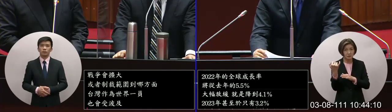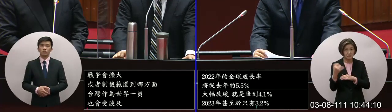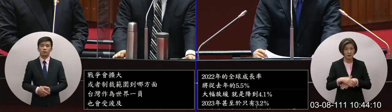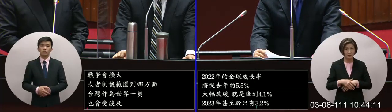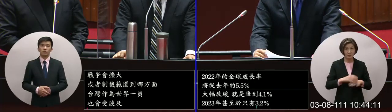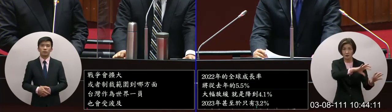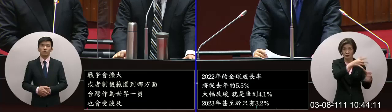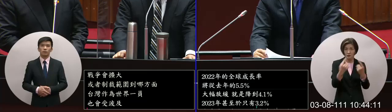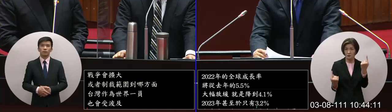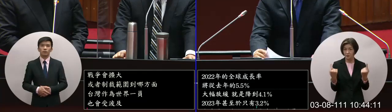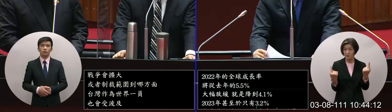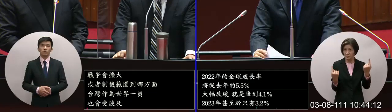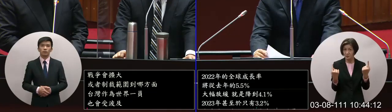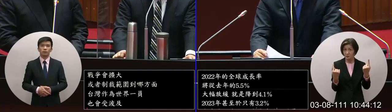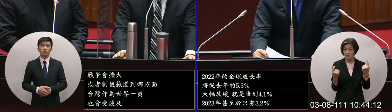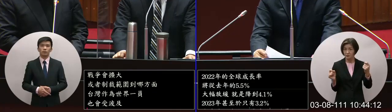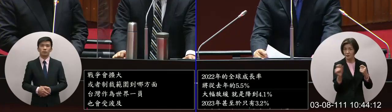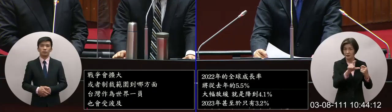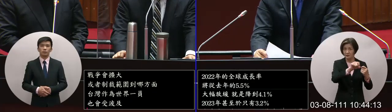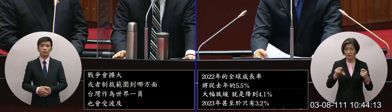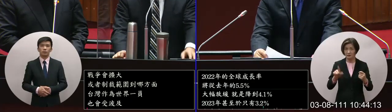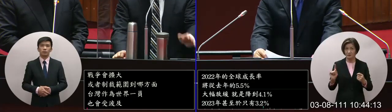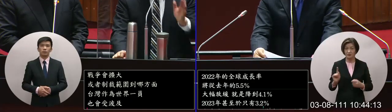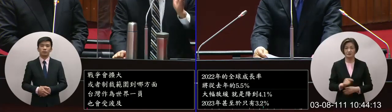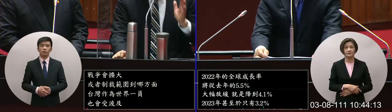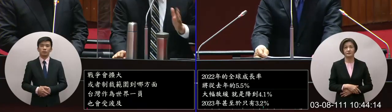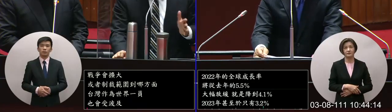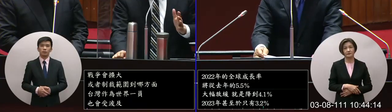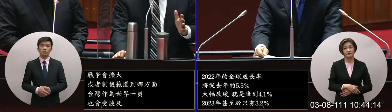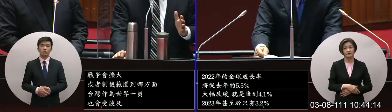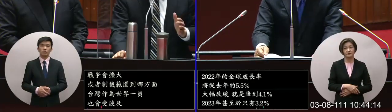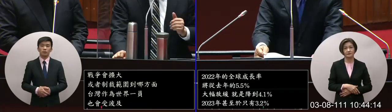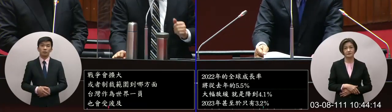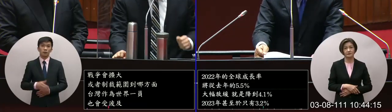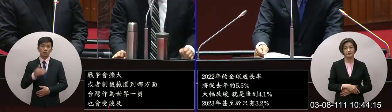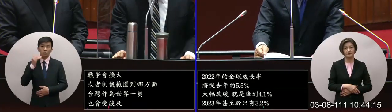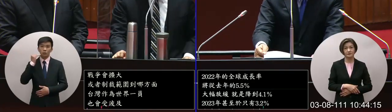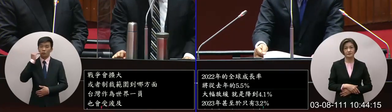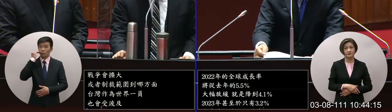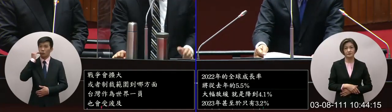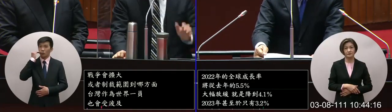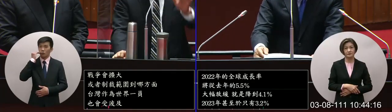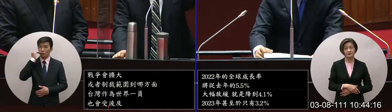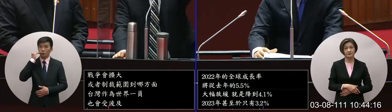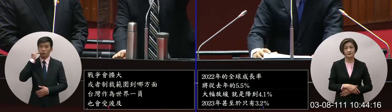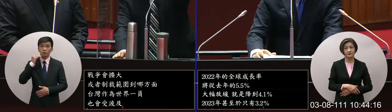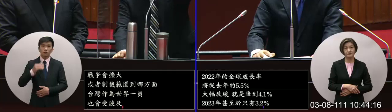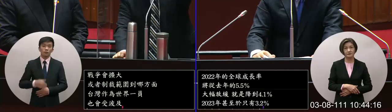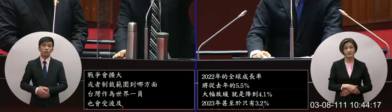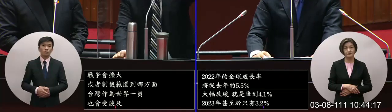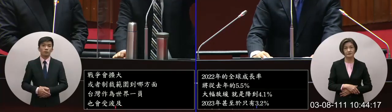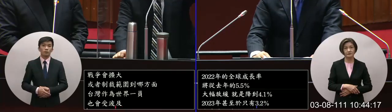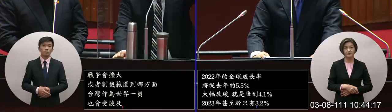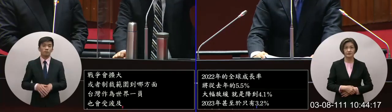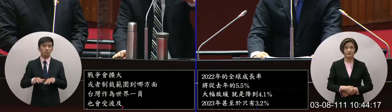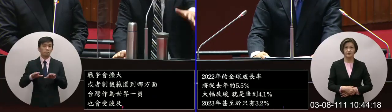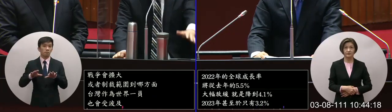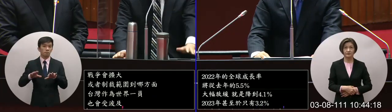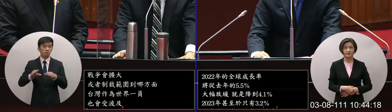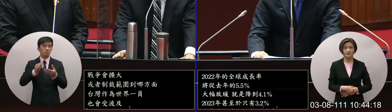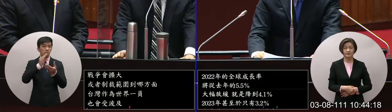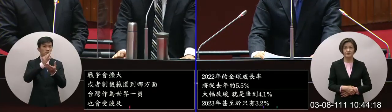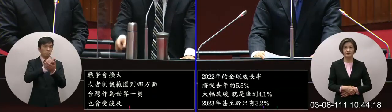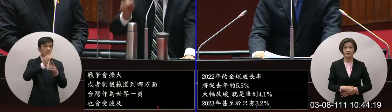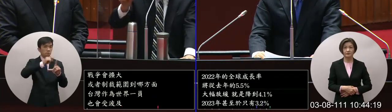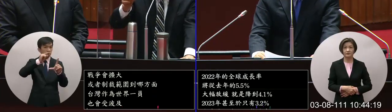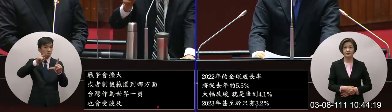全球平均值的条件？有没有？ 如果以股市整个情况